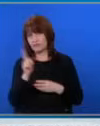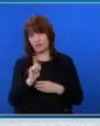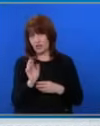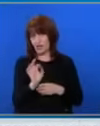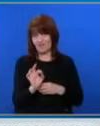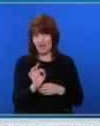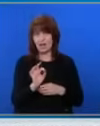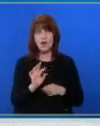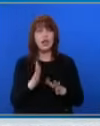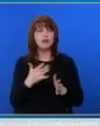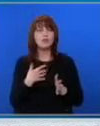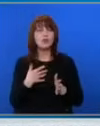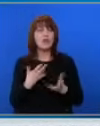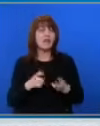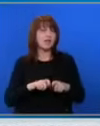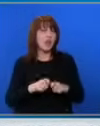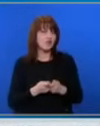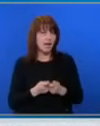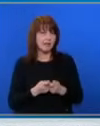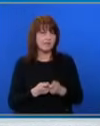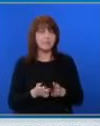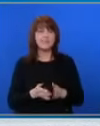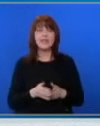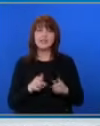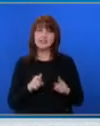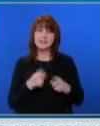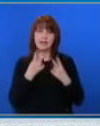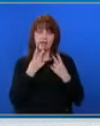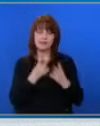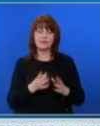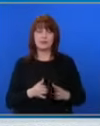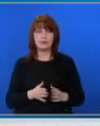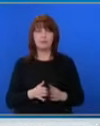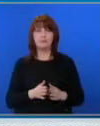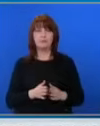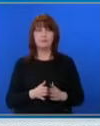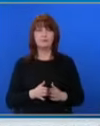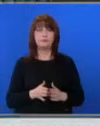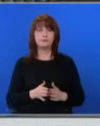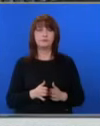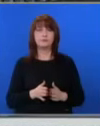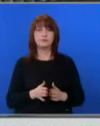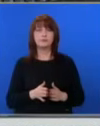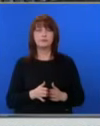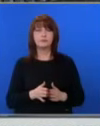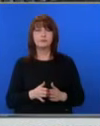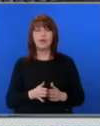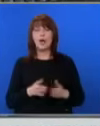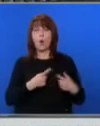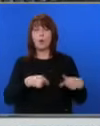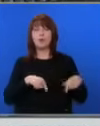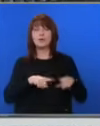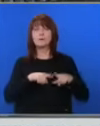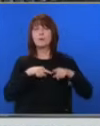че има каквито и да било нарушения. Още за казуса сега от Еляна Димитрова. От